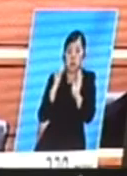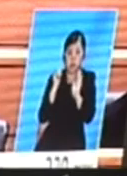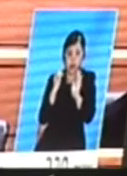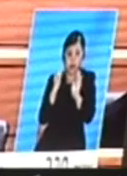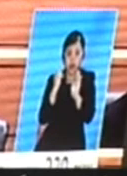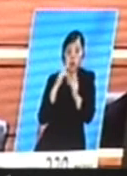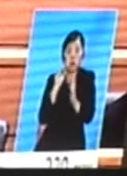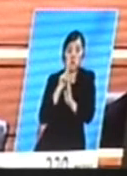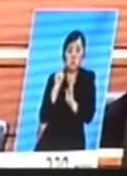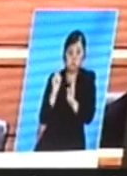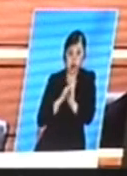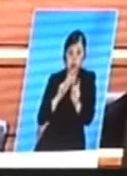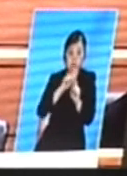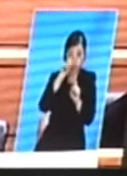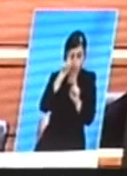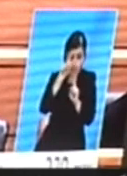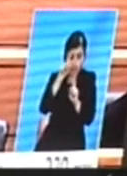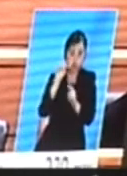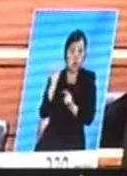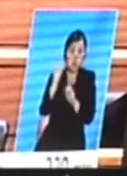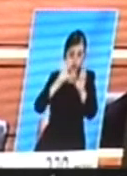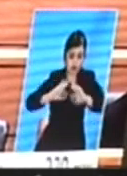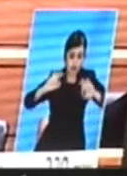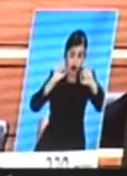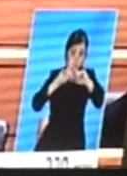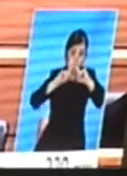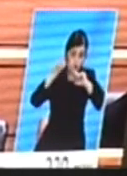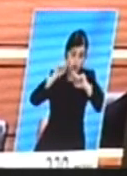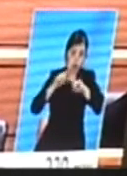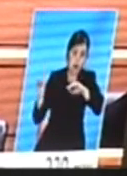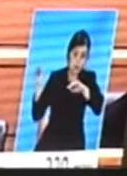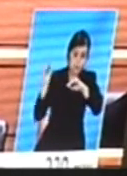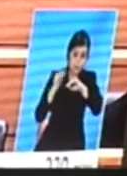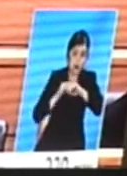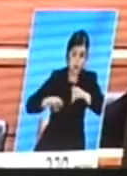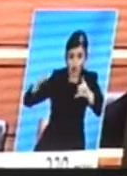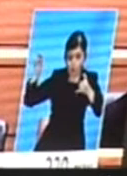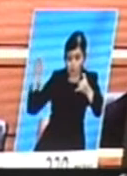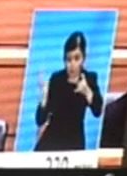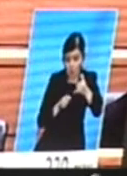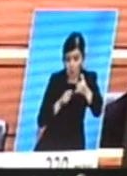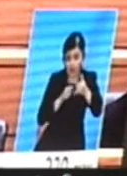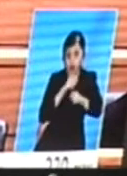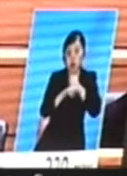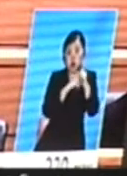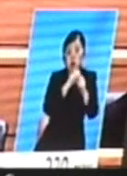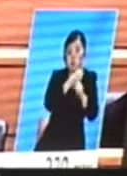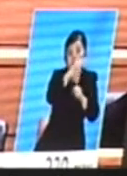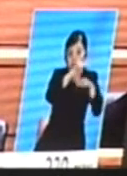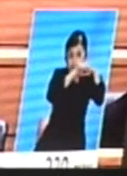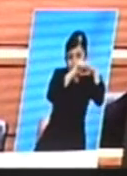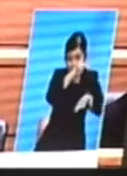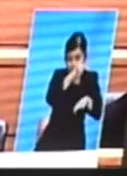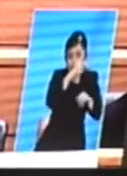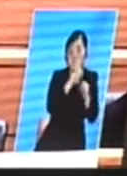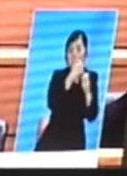การอ้างความไม่รู้ว่าเด็กอายุไม่ถึง13ปีทำไมไม่ขยับขึ้นมาครอบคลุมเป็น15ปีด้วยส่วนทางด้านนายแพทย์เ